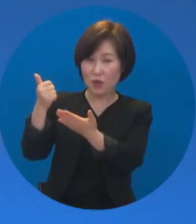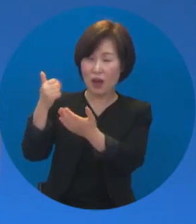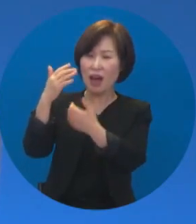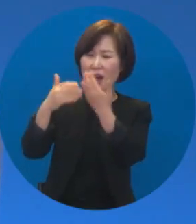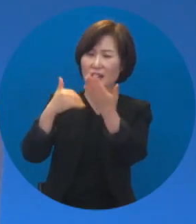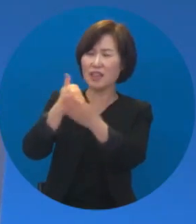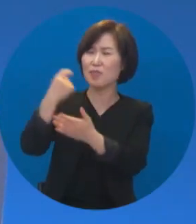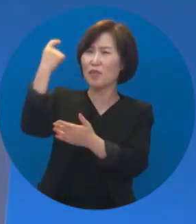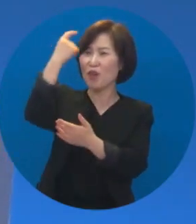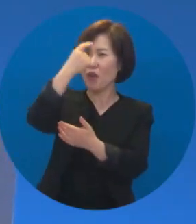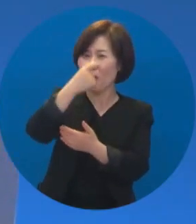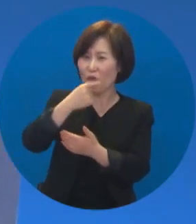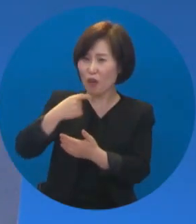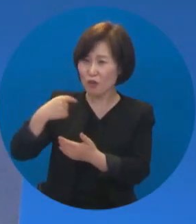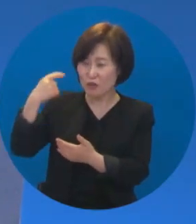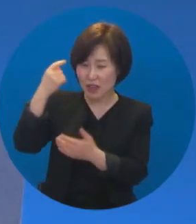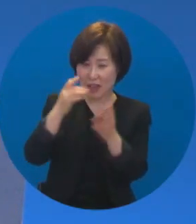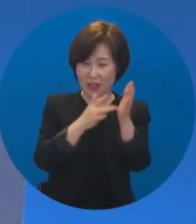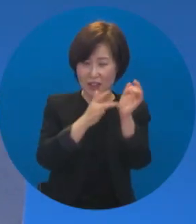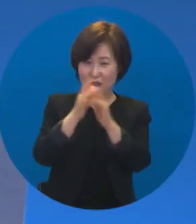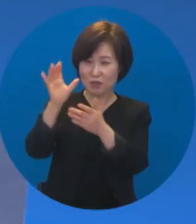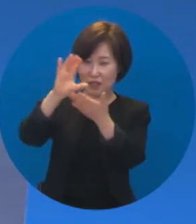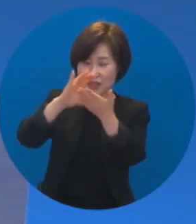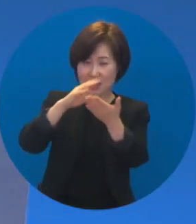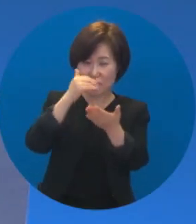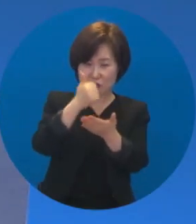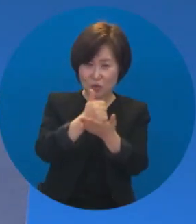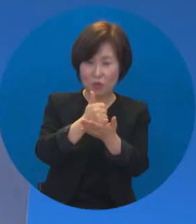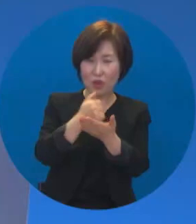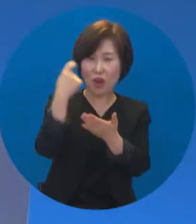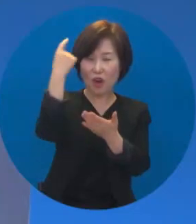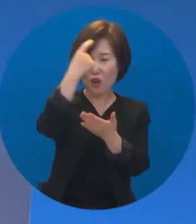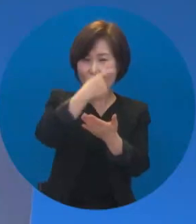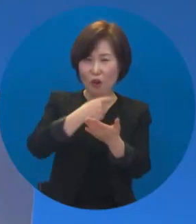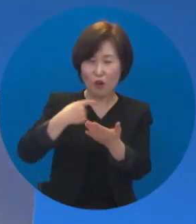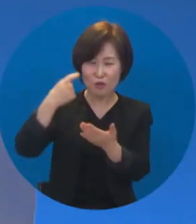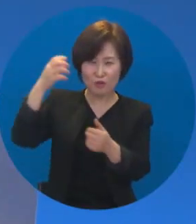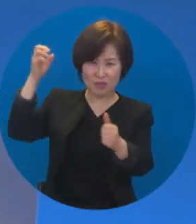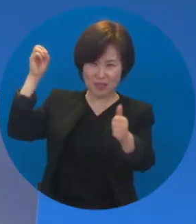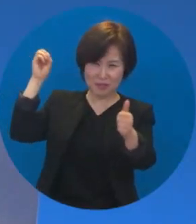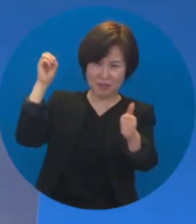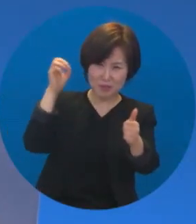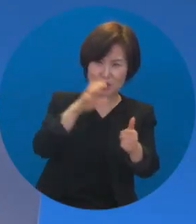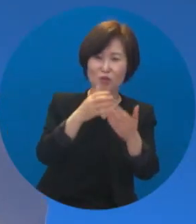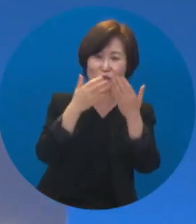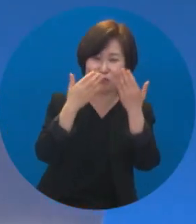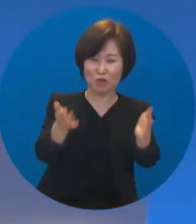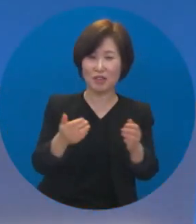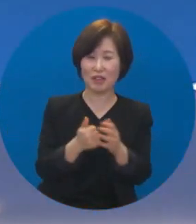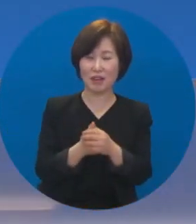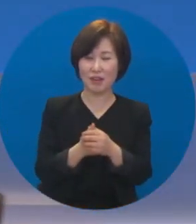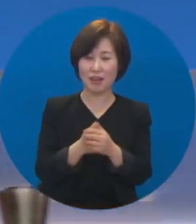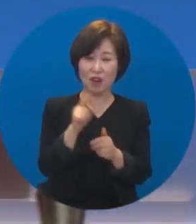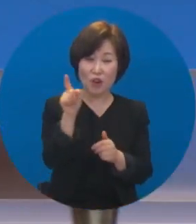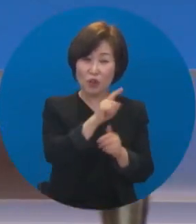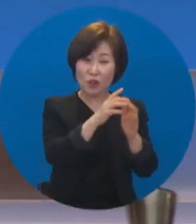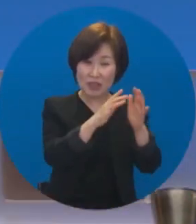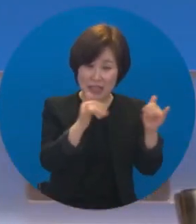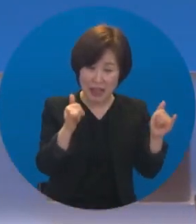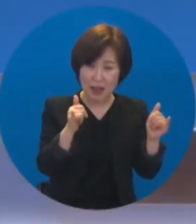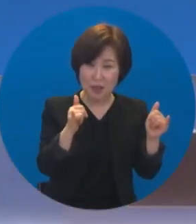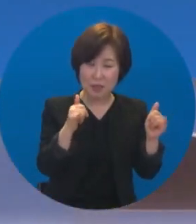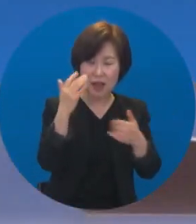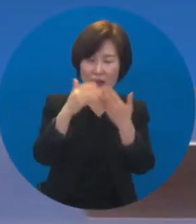하나님의 얼굴에, 하나님께서 예수 그리스도의 얼굴에 하나님의 영광을 아는 빛을 비추셨대요. 어떤 사람은